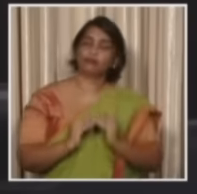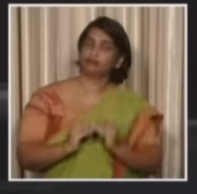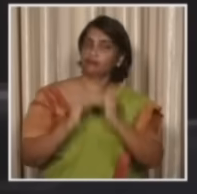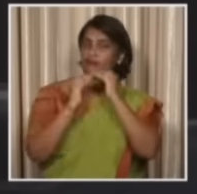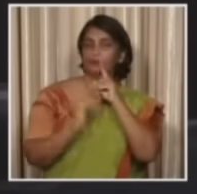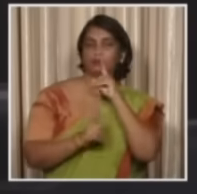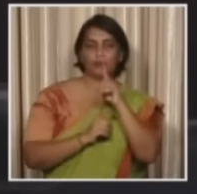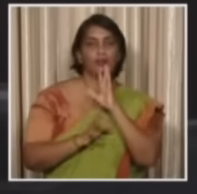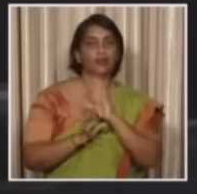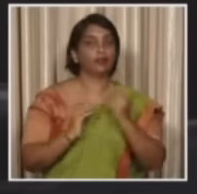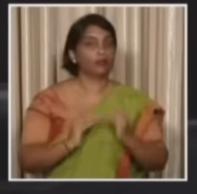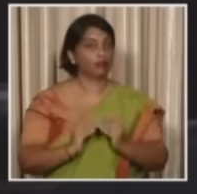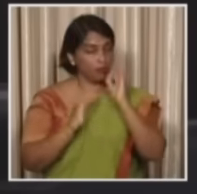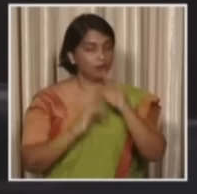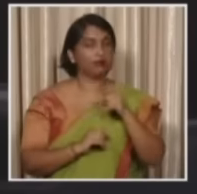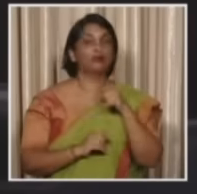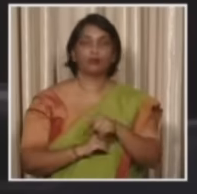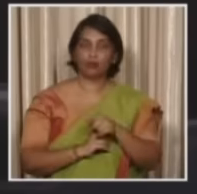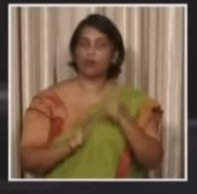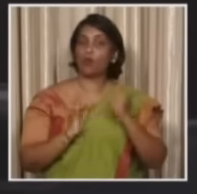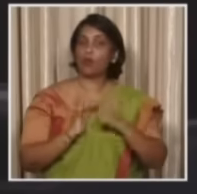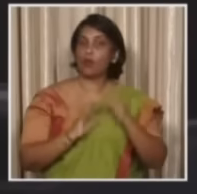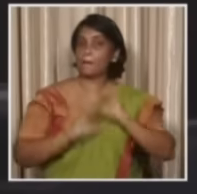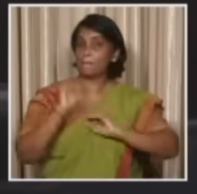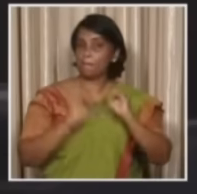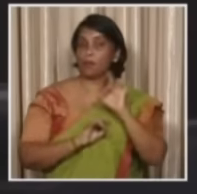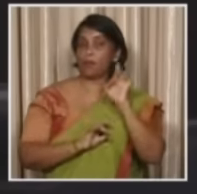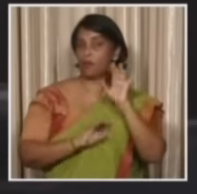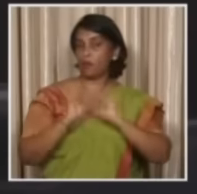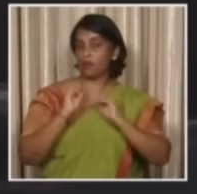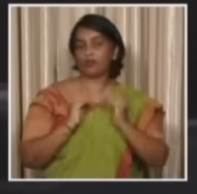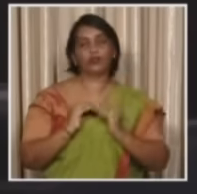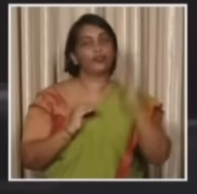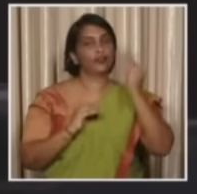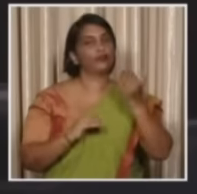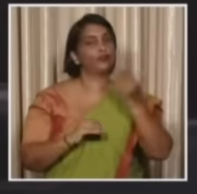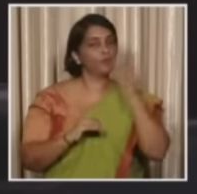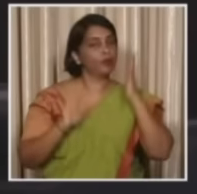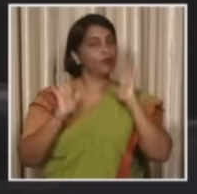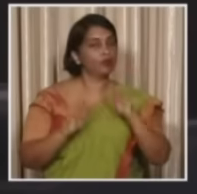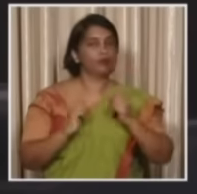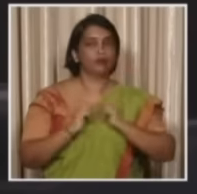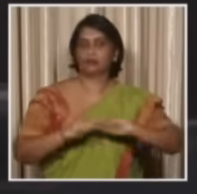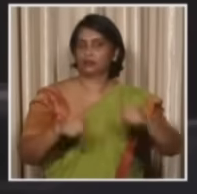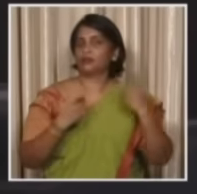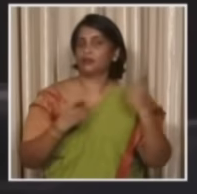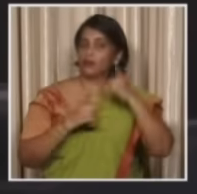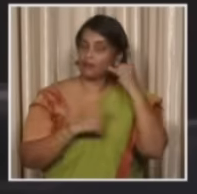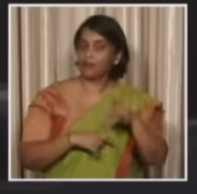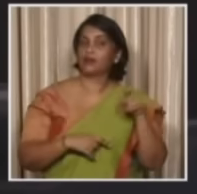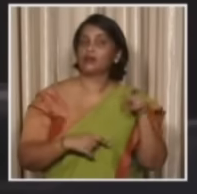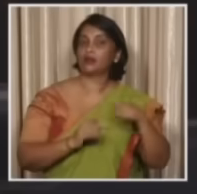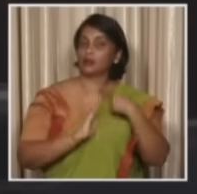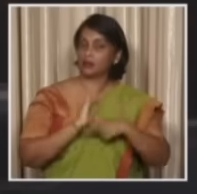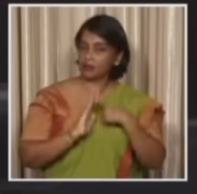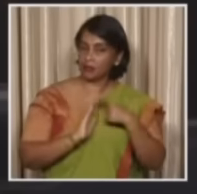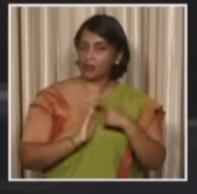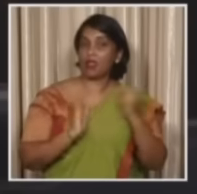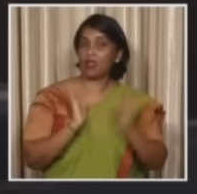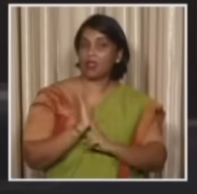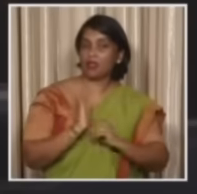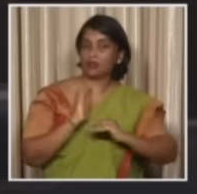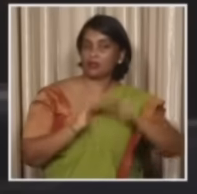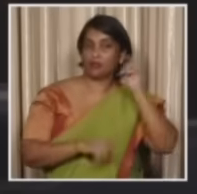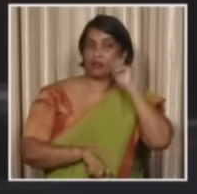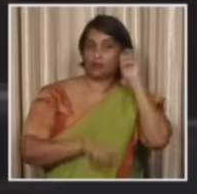කියලා. ගොඩගත්තා නම් මේ පොලි ප්‍රතිශතය 15% වැඩි කරන්න පුළුවන්. නමුත් ඒක කළා නැහැ. එනිසා මේ රටේ ලක්ෂ සංඛ්‍යාත